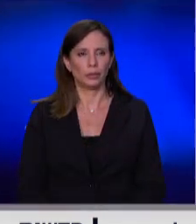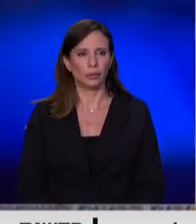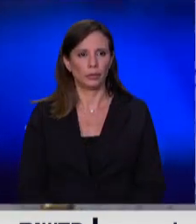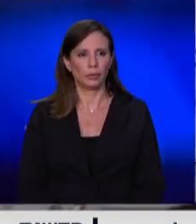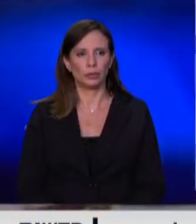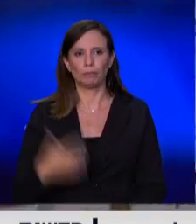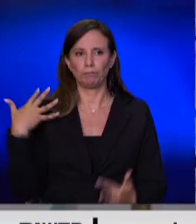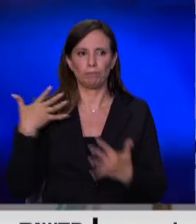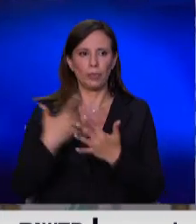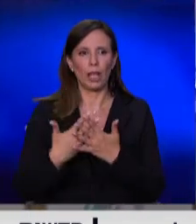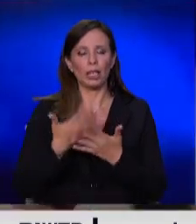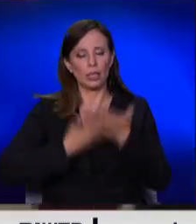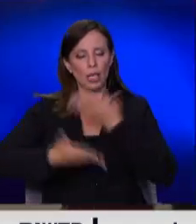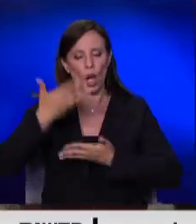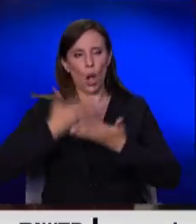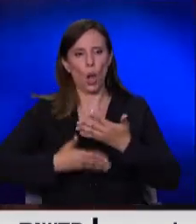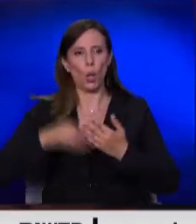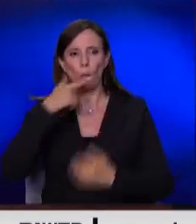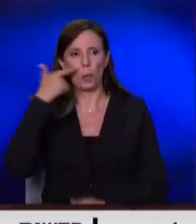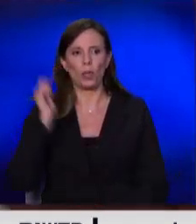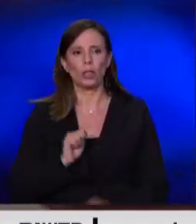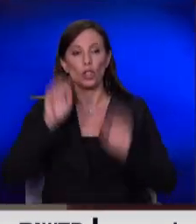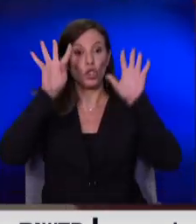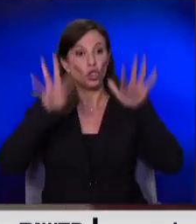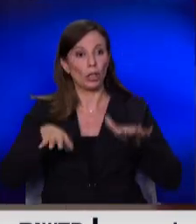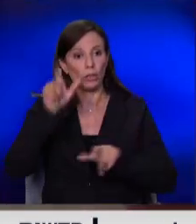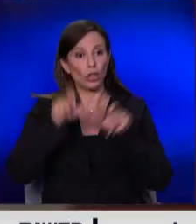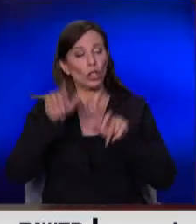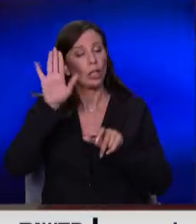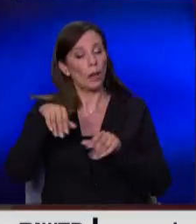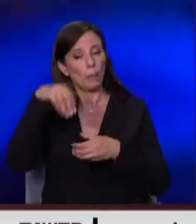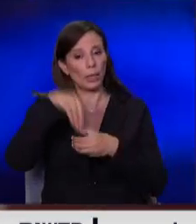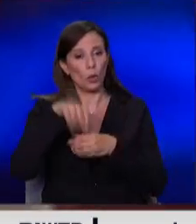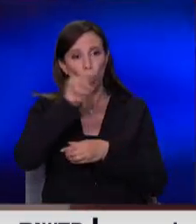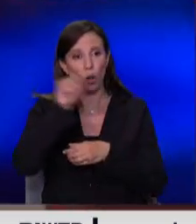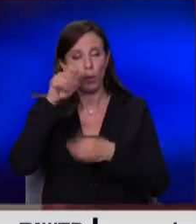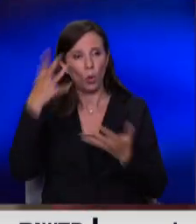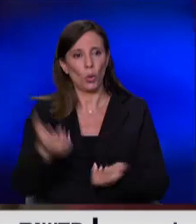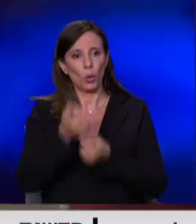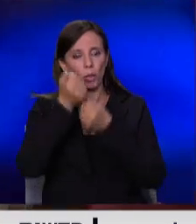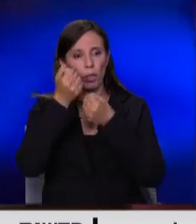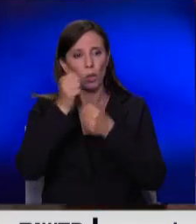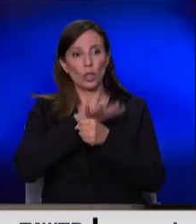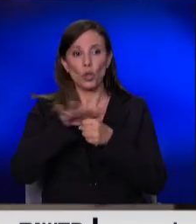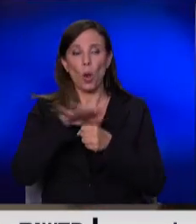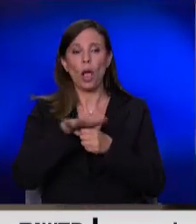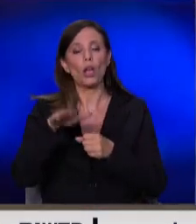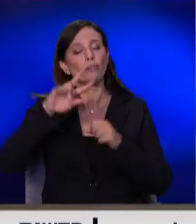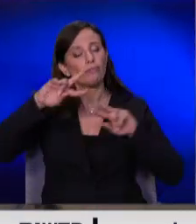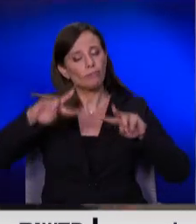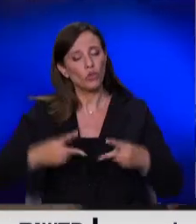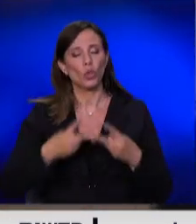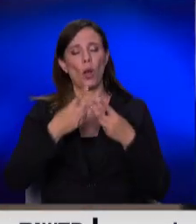מאז המלחמה עלו מאוקראינה כ-9,000 עולים, ובהם גם מאות ניצולי שואה, שבשנים האחרונות לחייהם נאלצים שוב